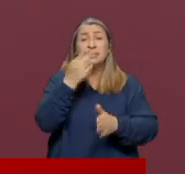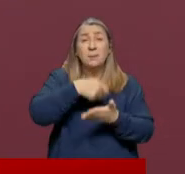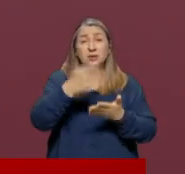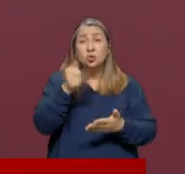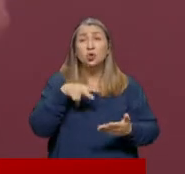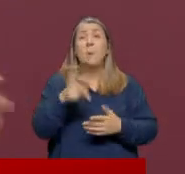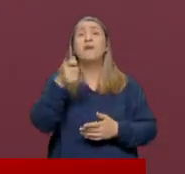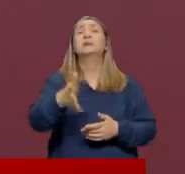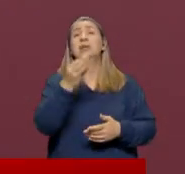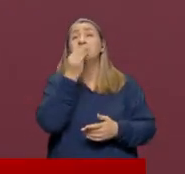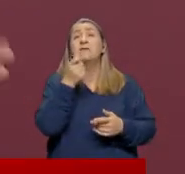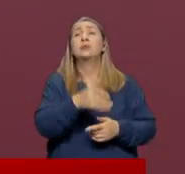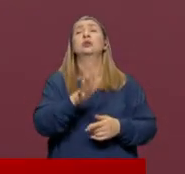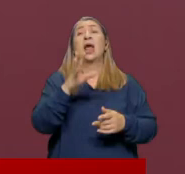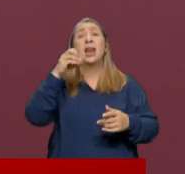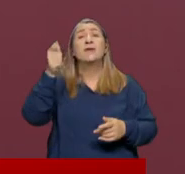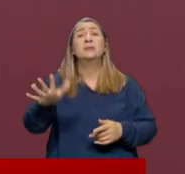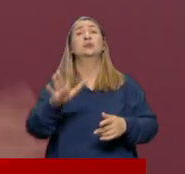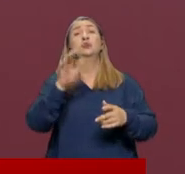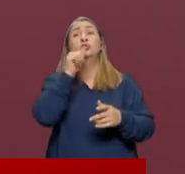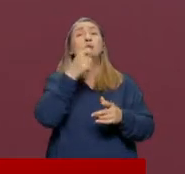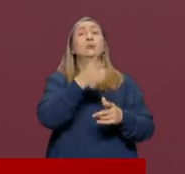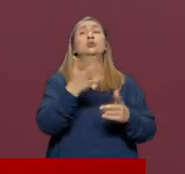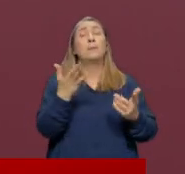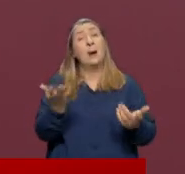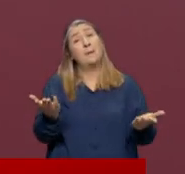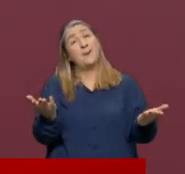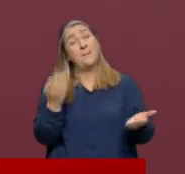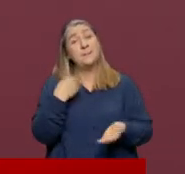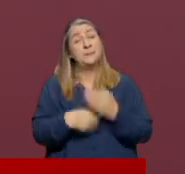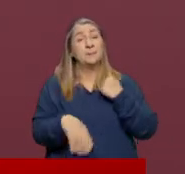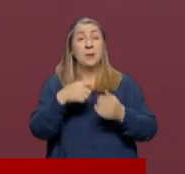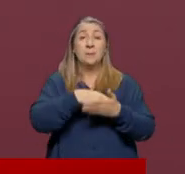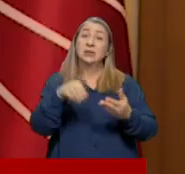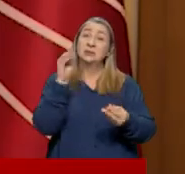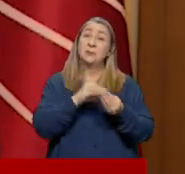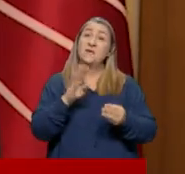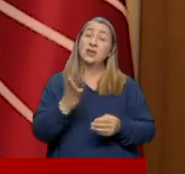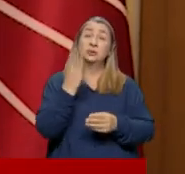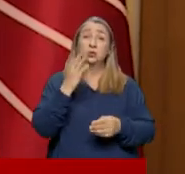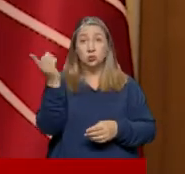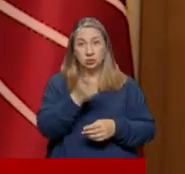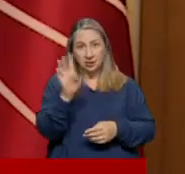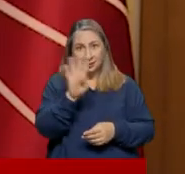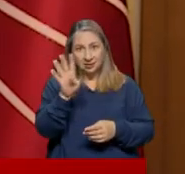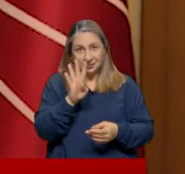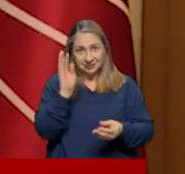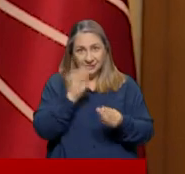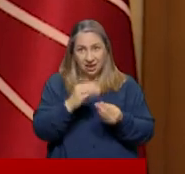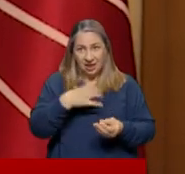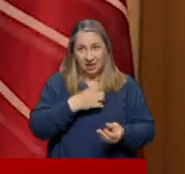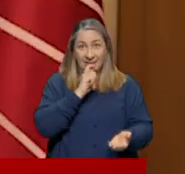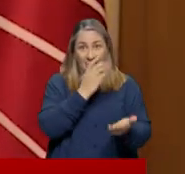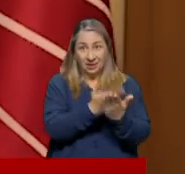alıyorsun yol parası vermesin yemek parası vermesin elektrik parası vermezsiniz bak bak bak bak maaş zammından vazgeçmiş yüzde 40'lık zammı